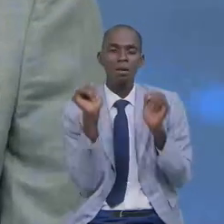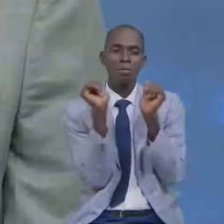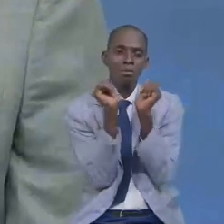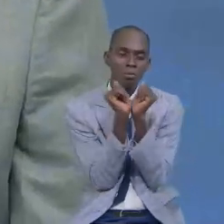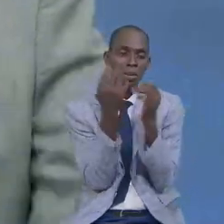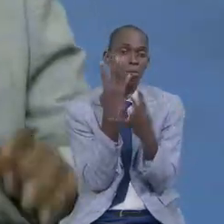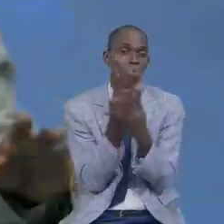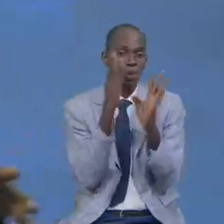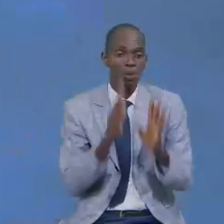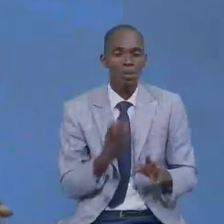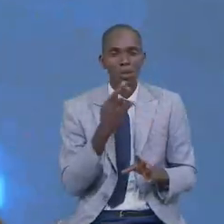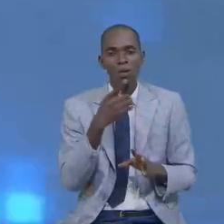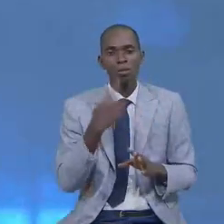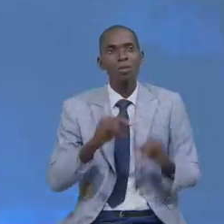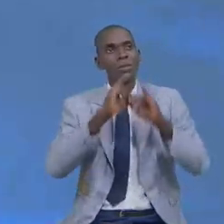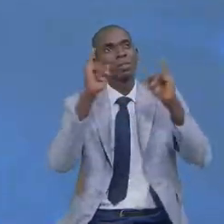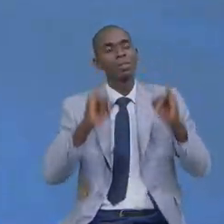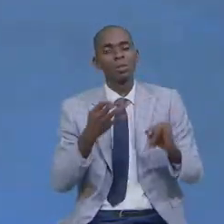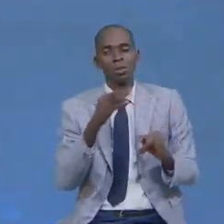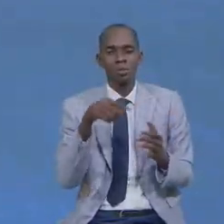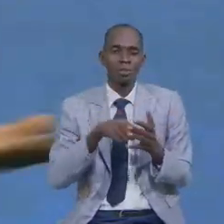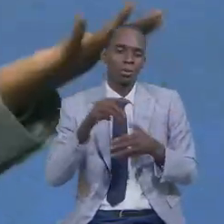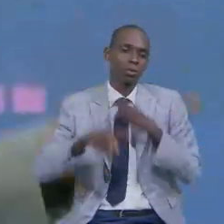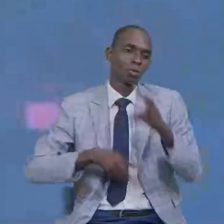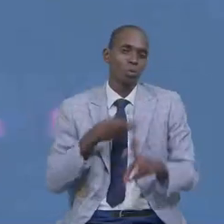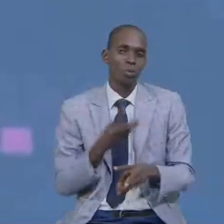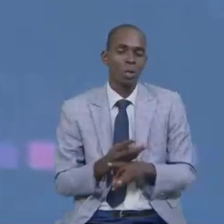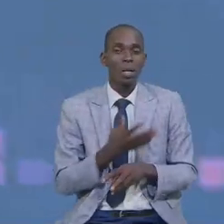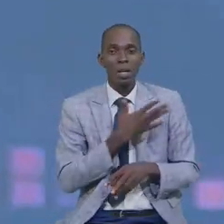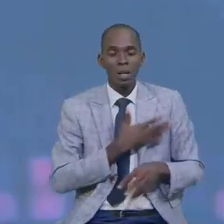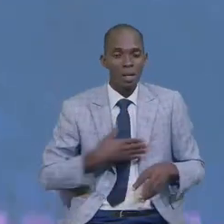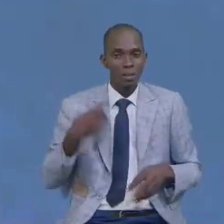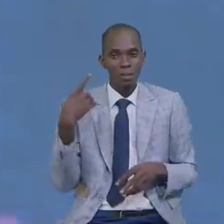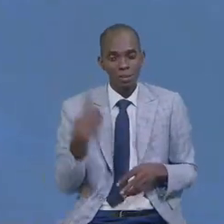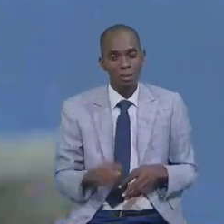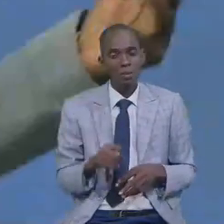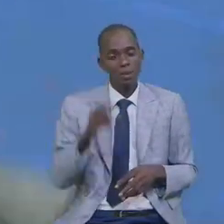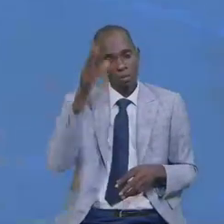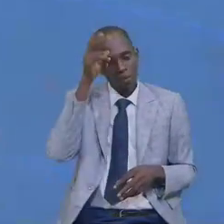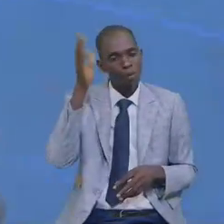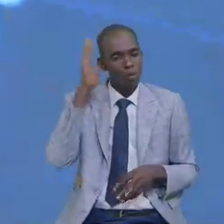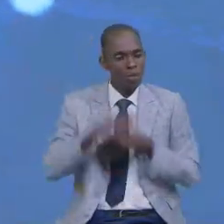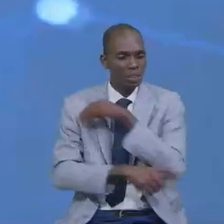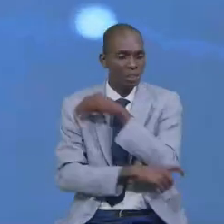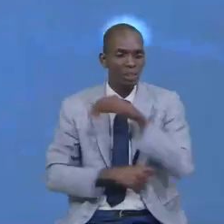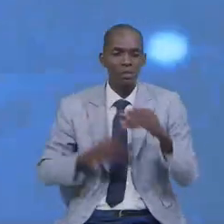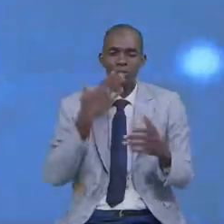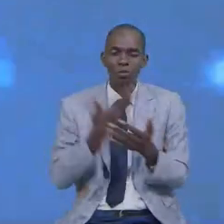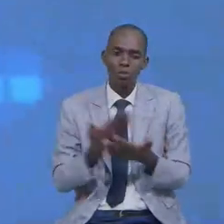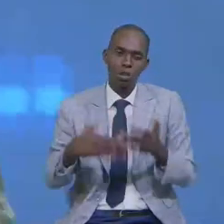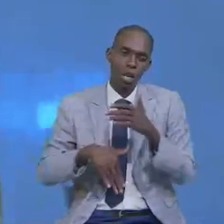ce monde. Et il va se saisir de toutes les bonnes choses de votre